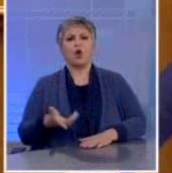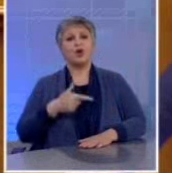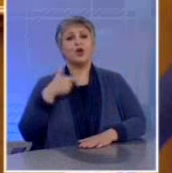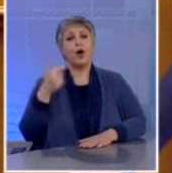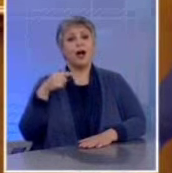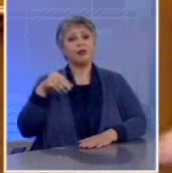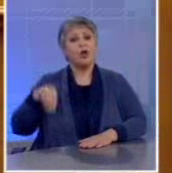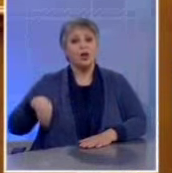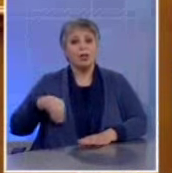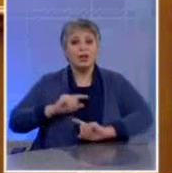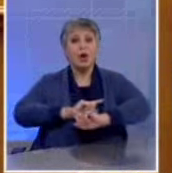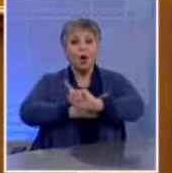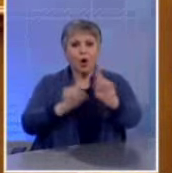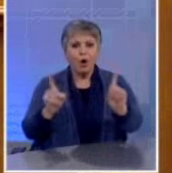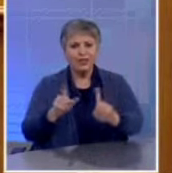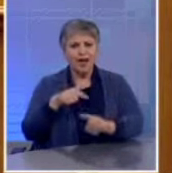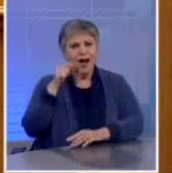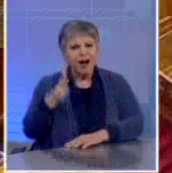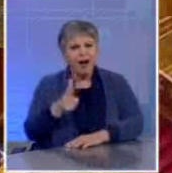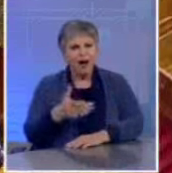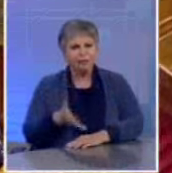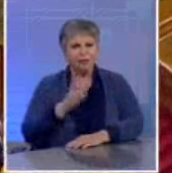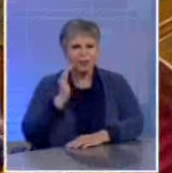δεν συνιστά δωροδοκία.